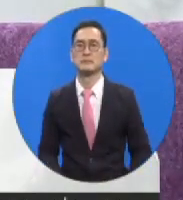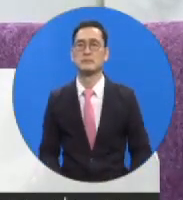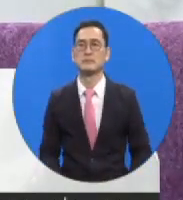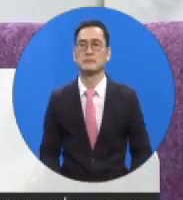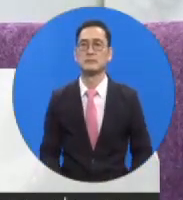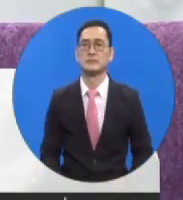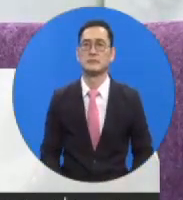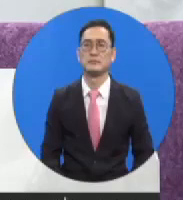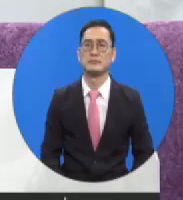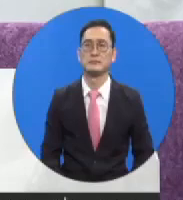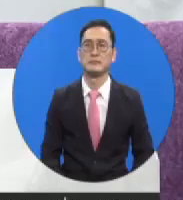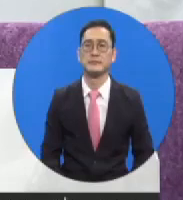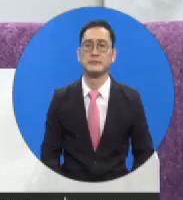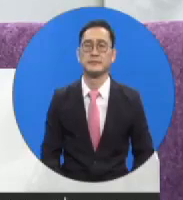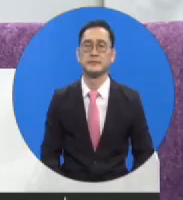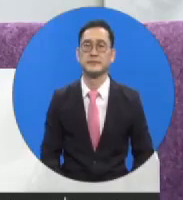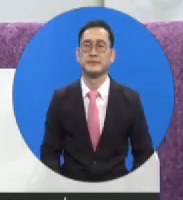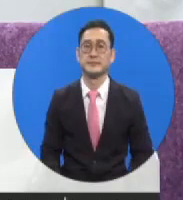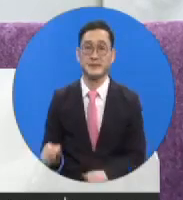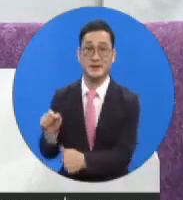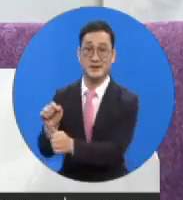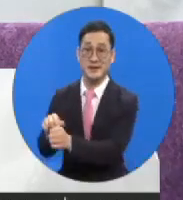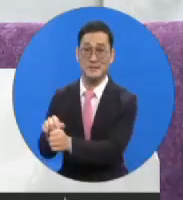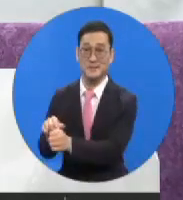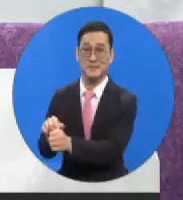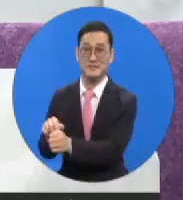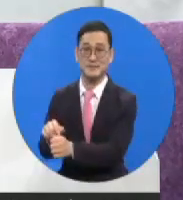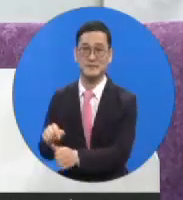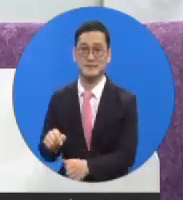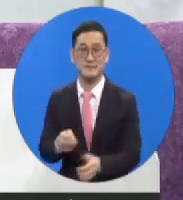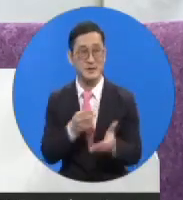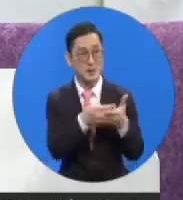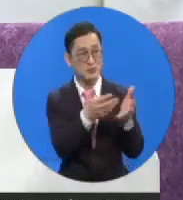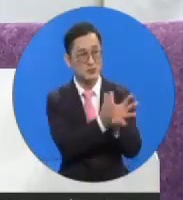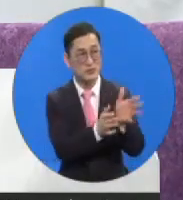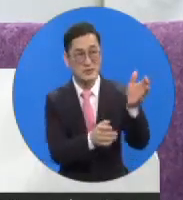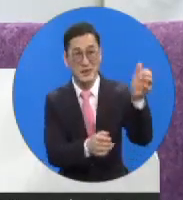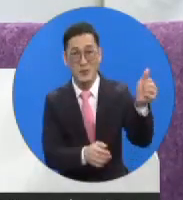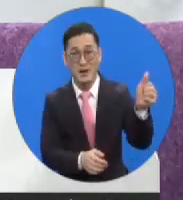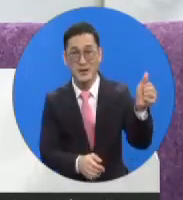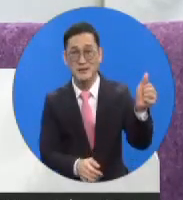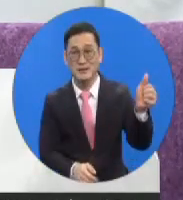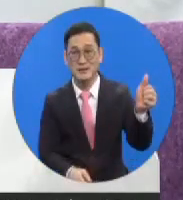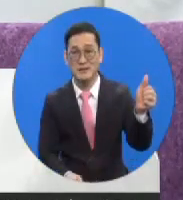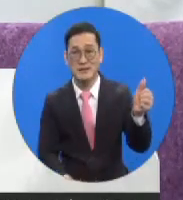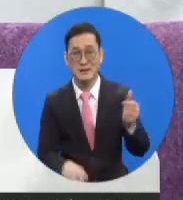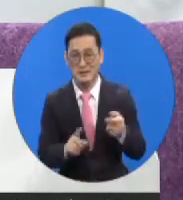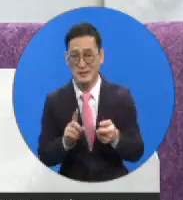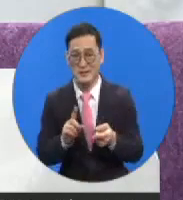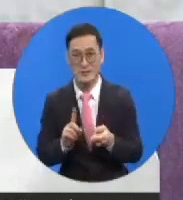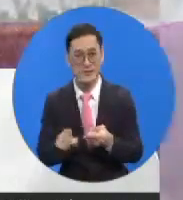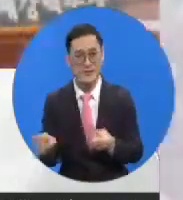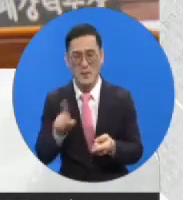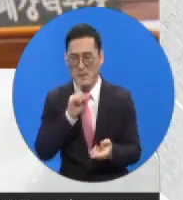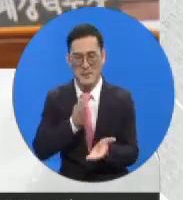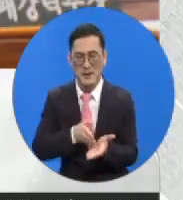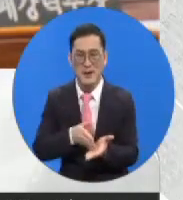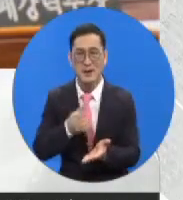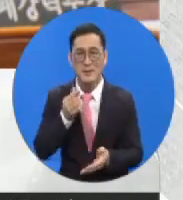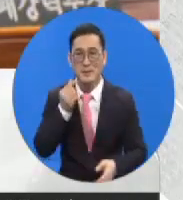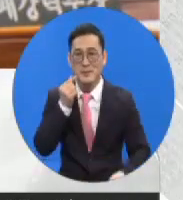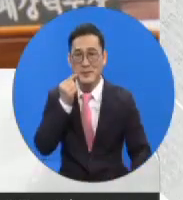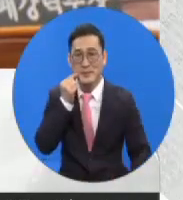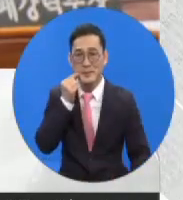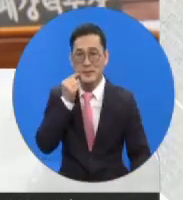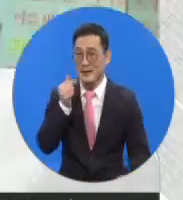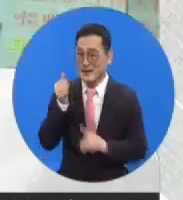이게 사실 내가 무책임한 이야기이지만은 장관님 그 건에 대해가지고 감나라 배나라 할 수 없으니까 대검 차장한테 이건